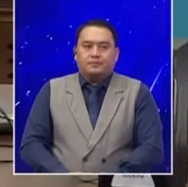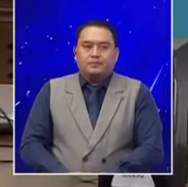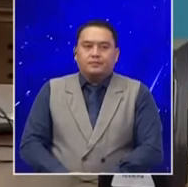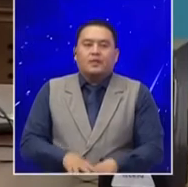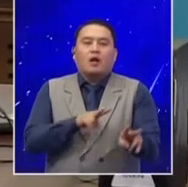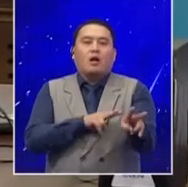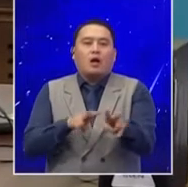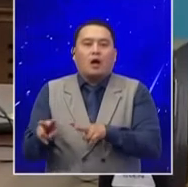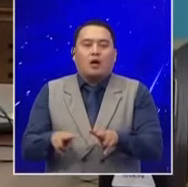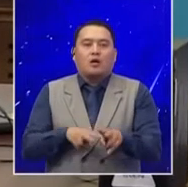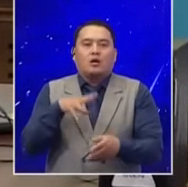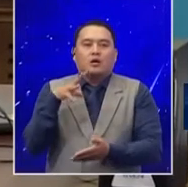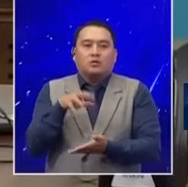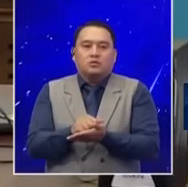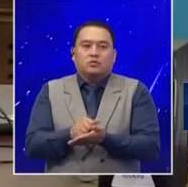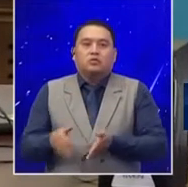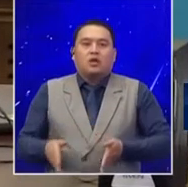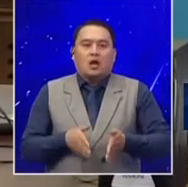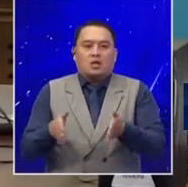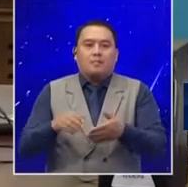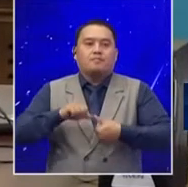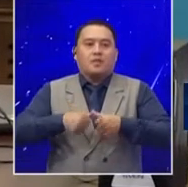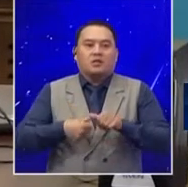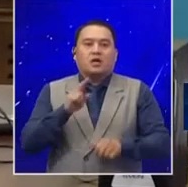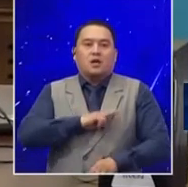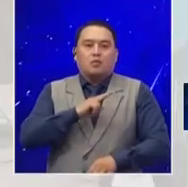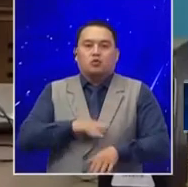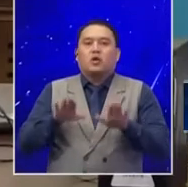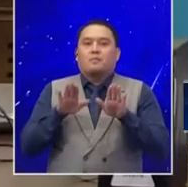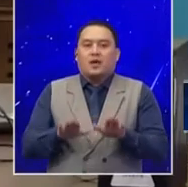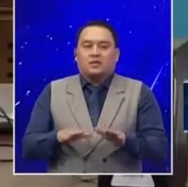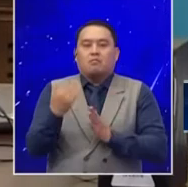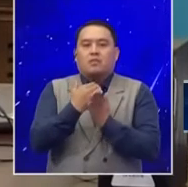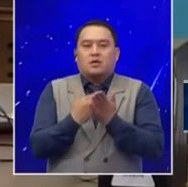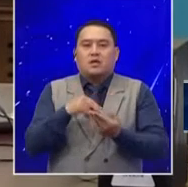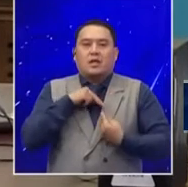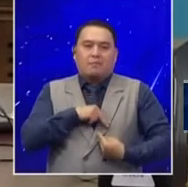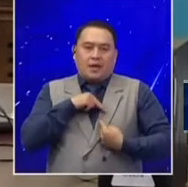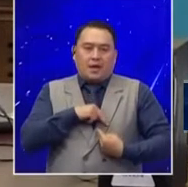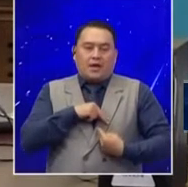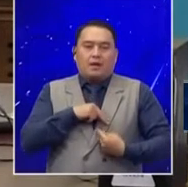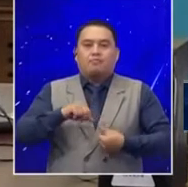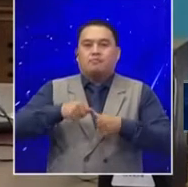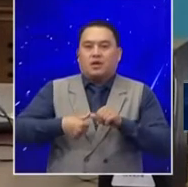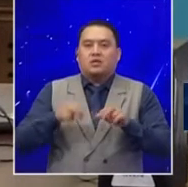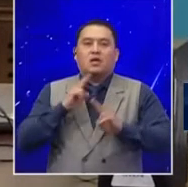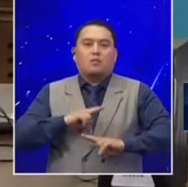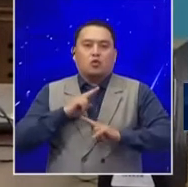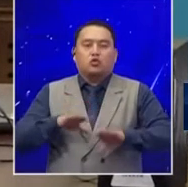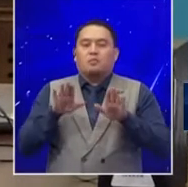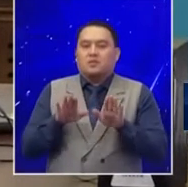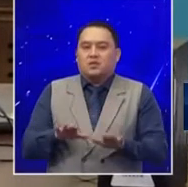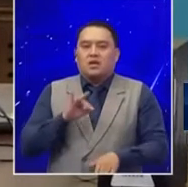Контролируйте по дорожной карте бизнеса постоянные рабочие места. По программе «Еңбек» постоянные рабочие места